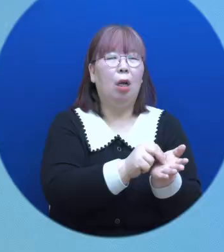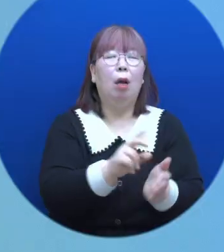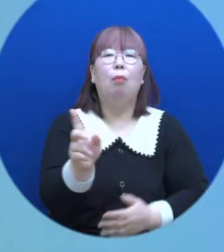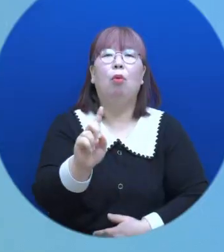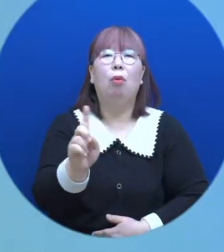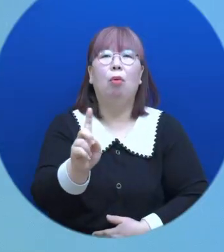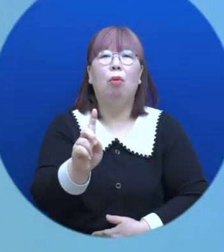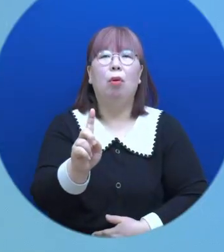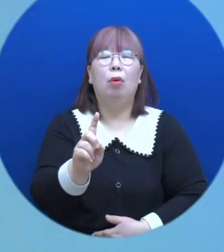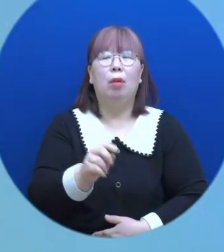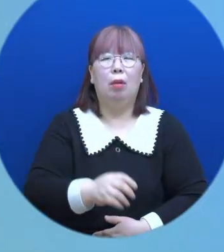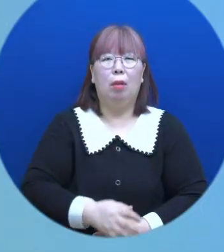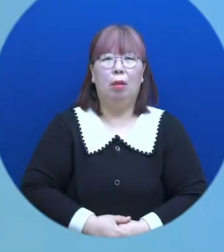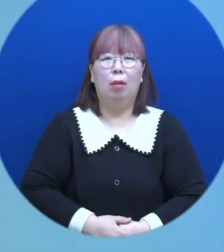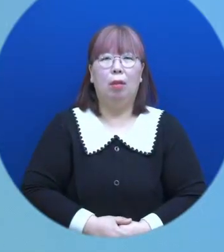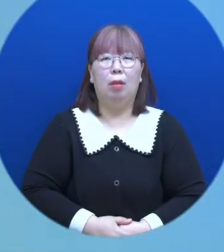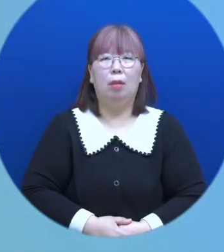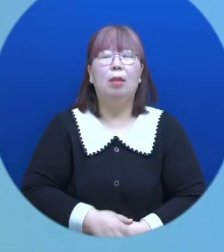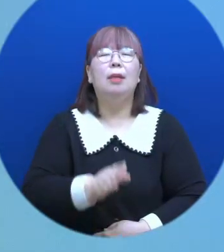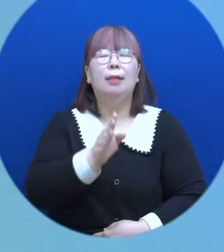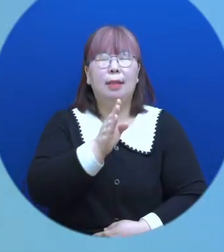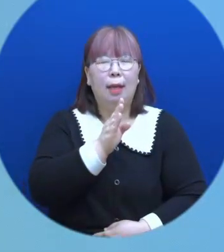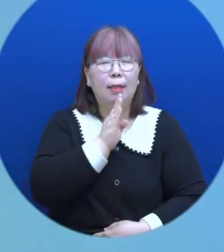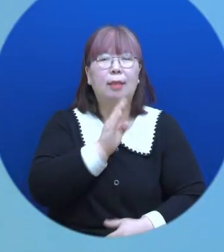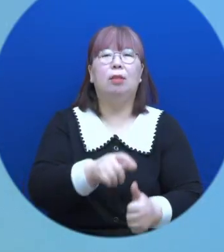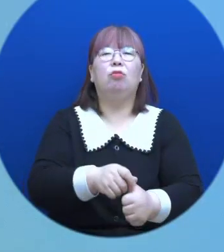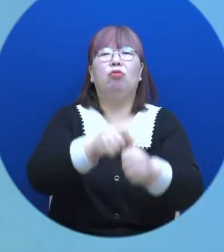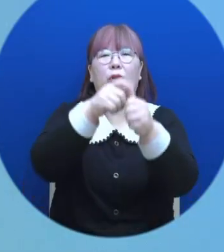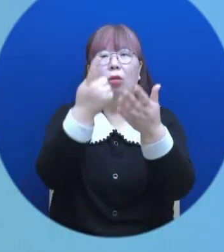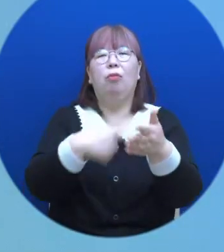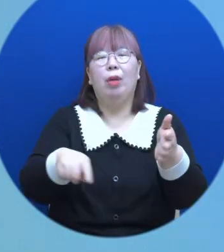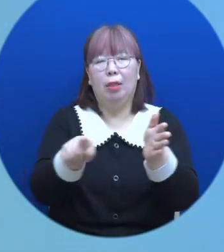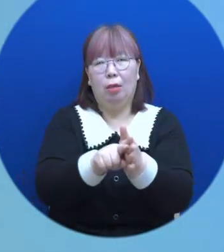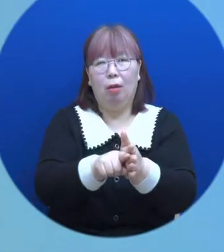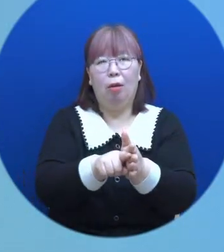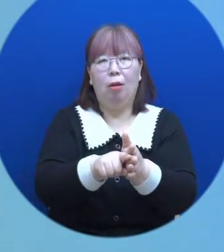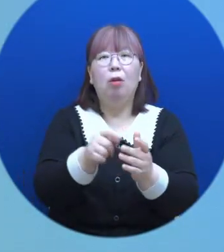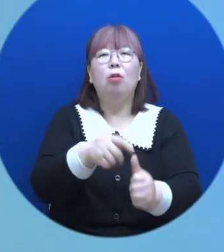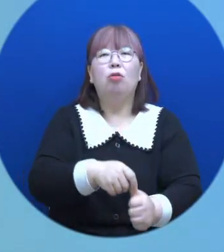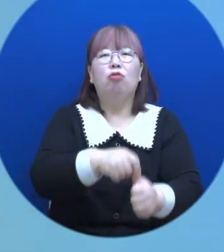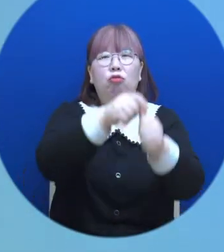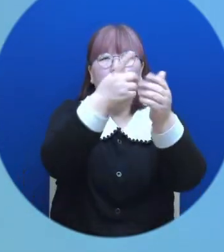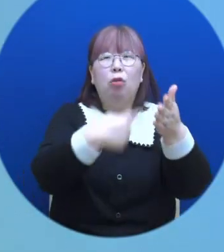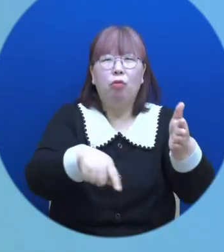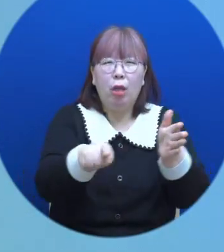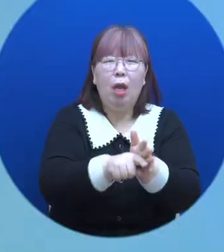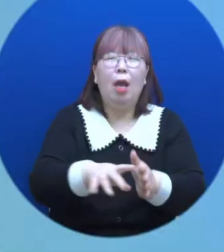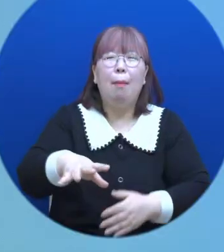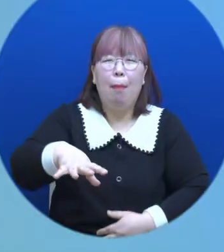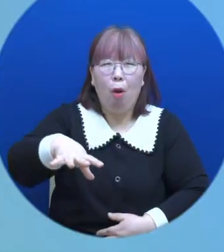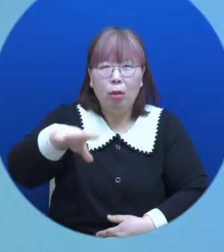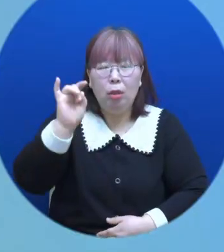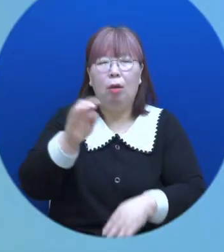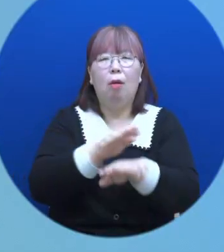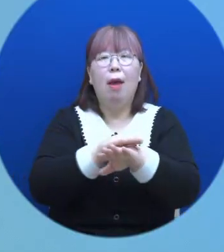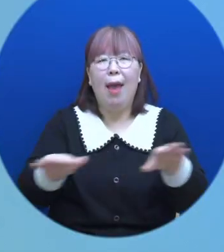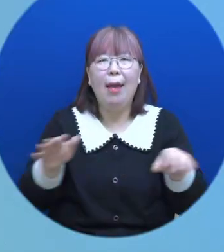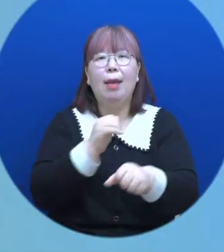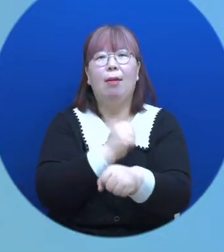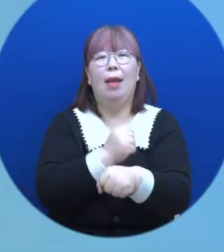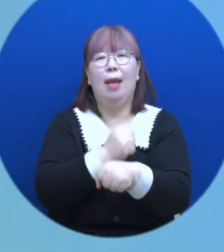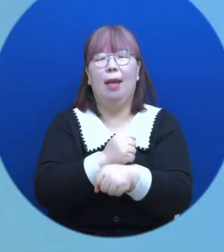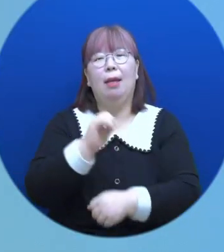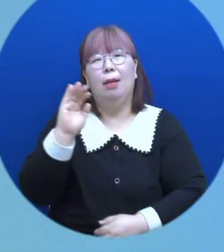무엇이다? 사실은 구원을 위하여 먼저 선결해야 할 것,